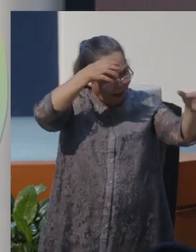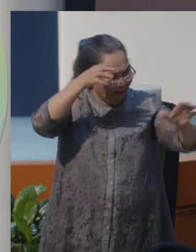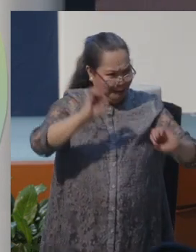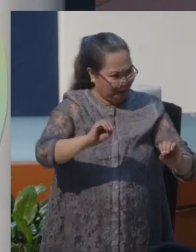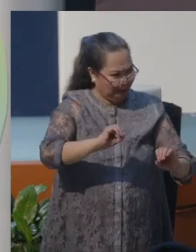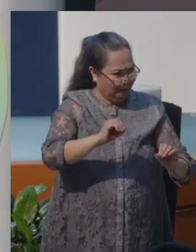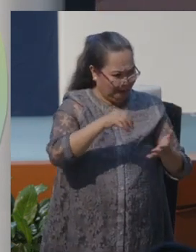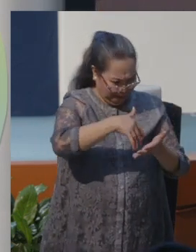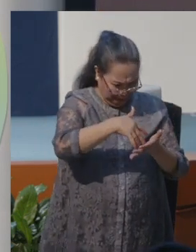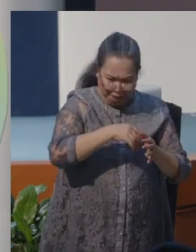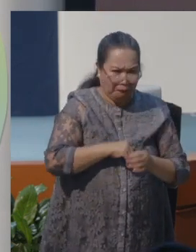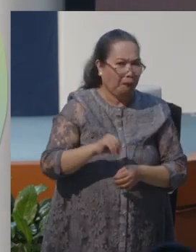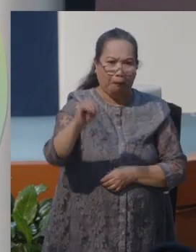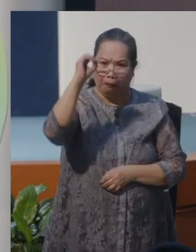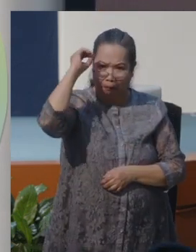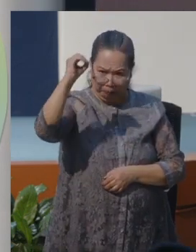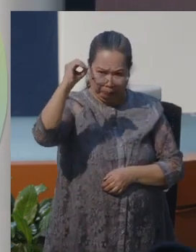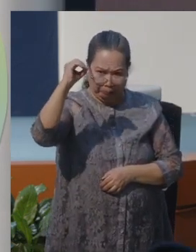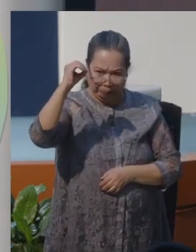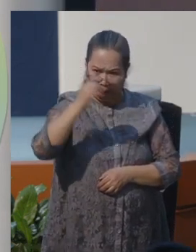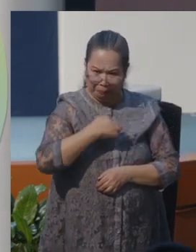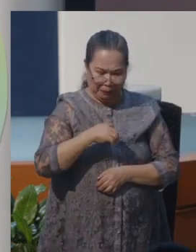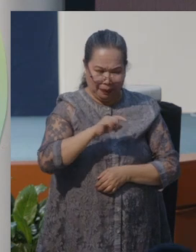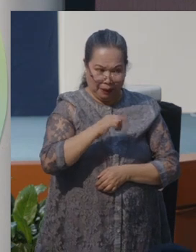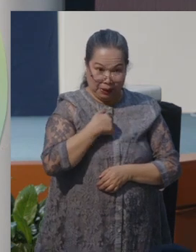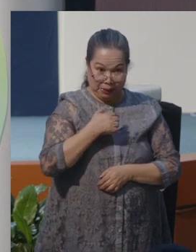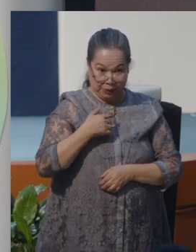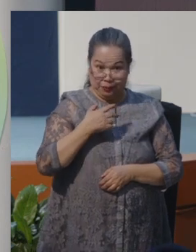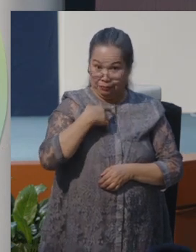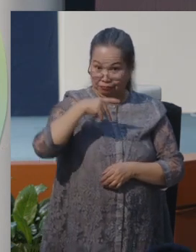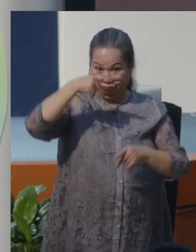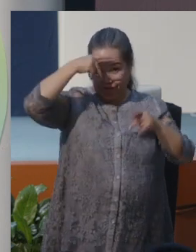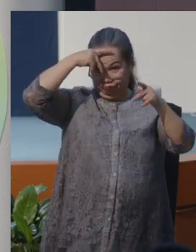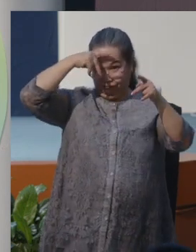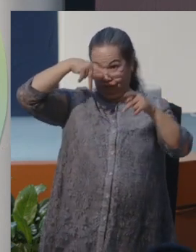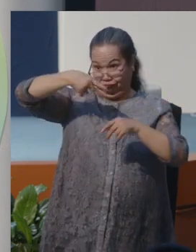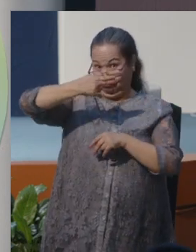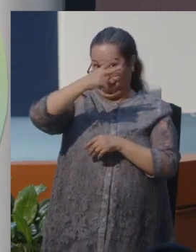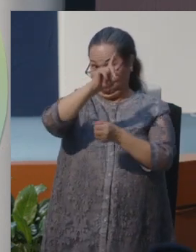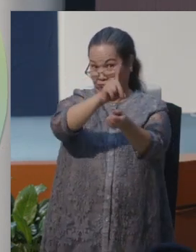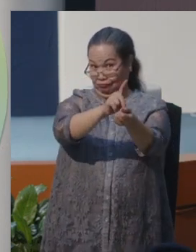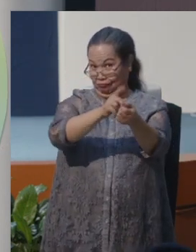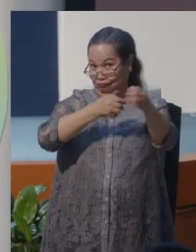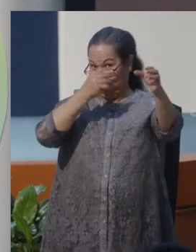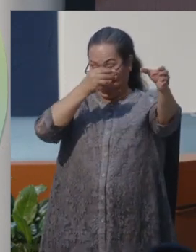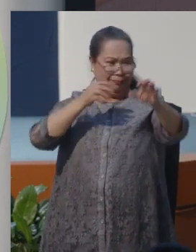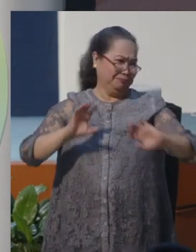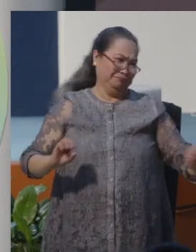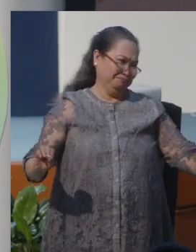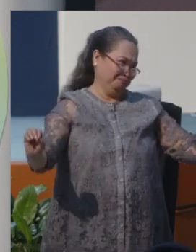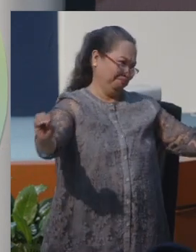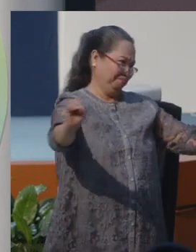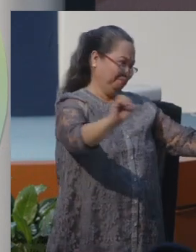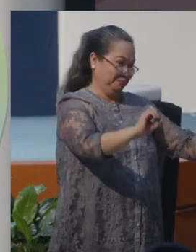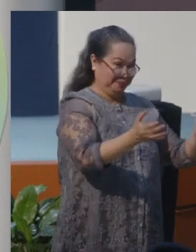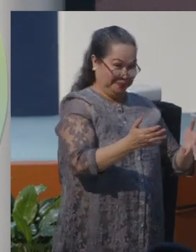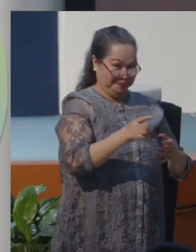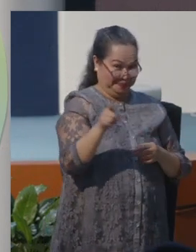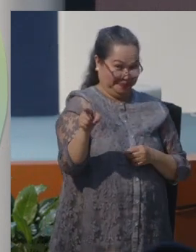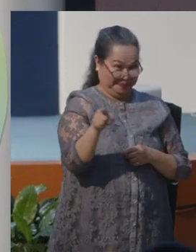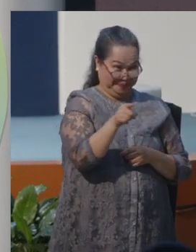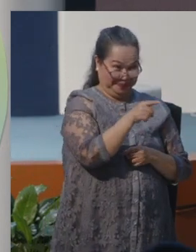sila nakapag-aral. Wala silang PhD. No? Siguro dito sa inyo,